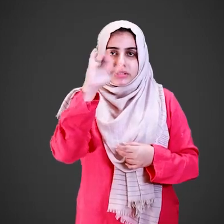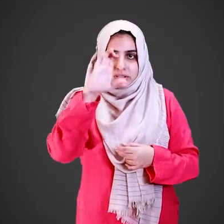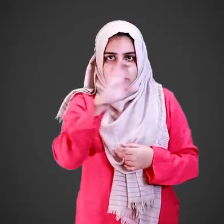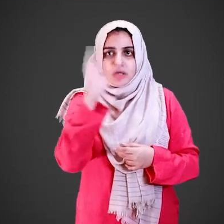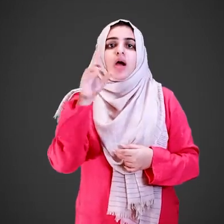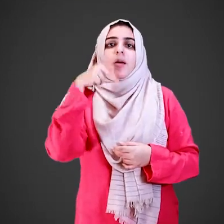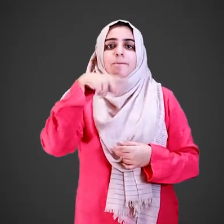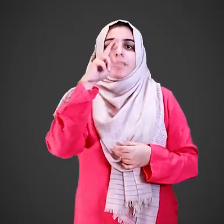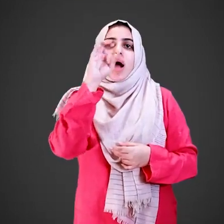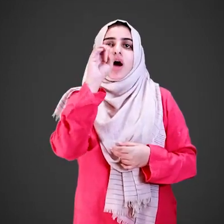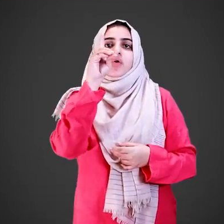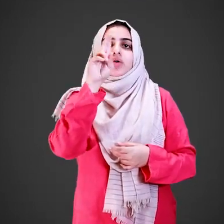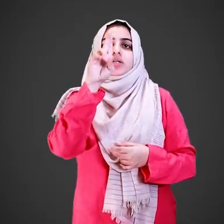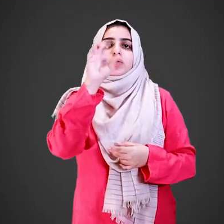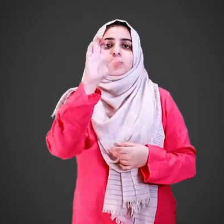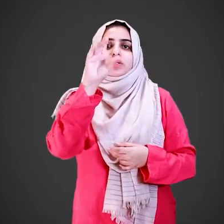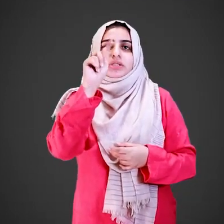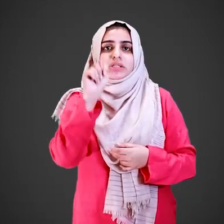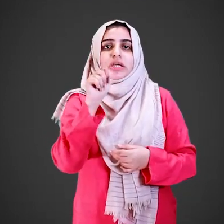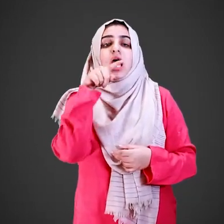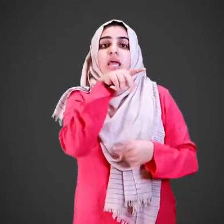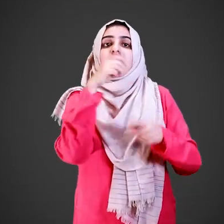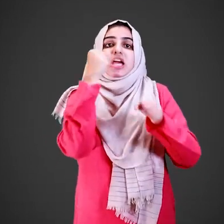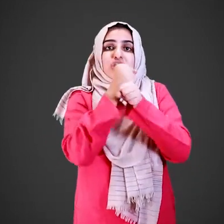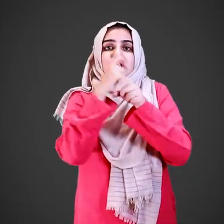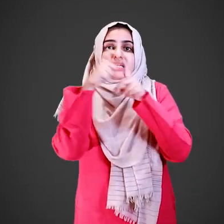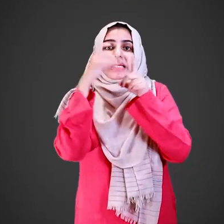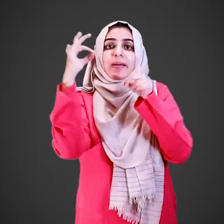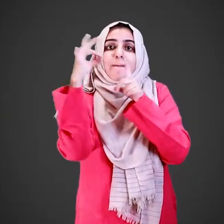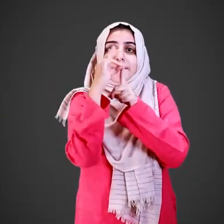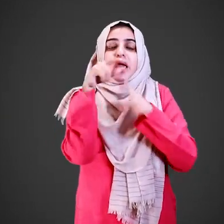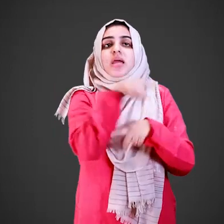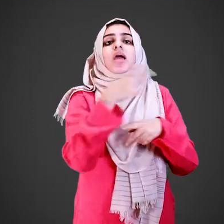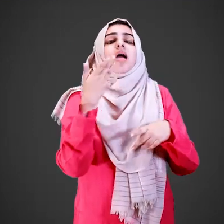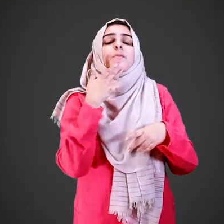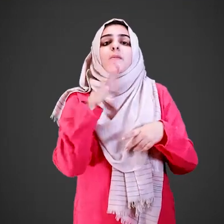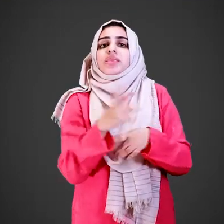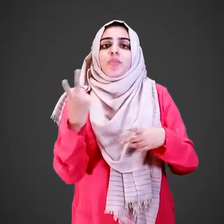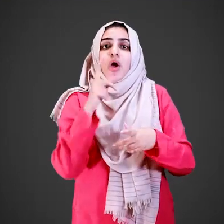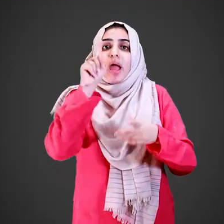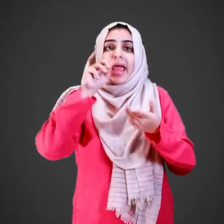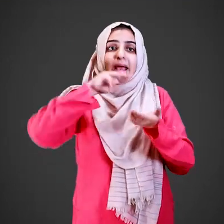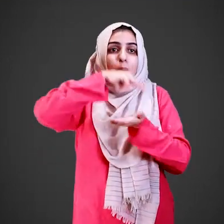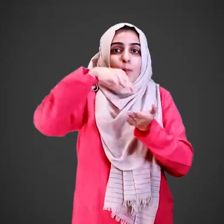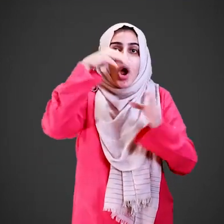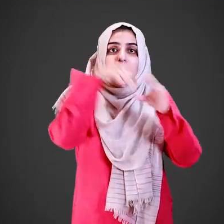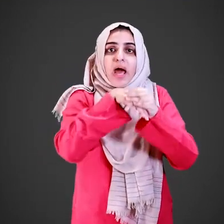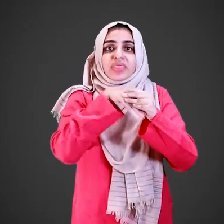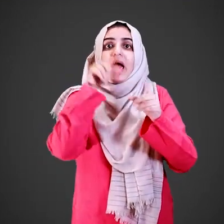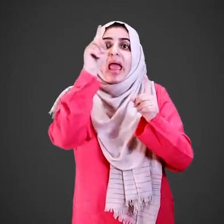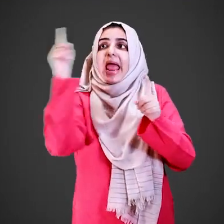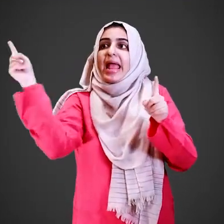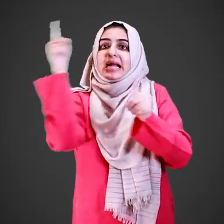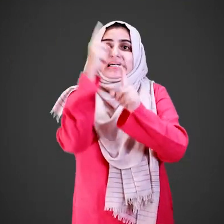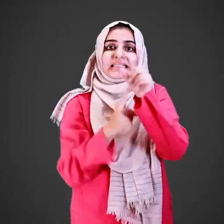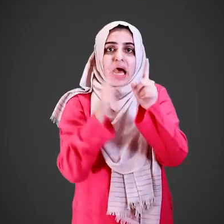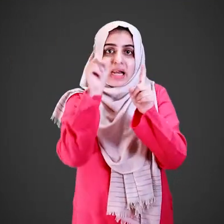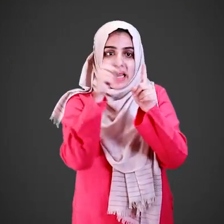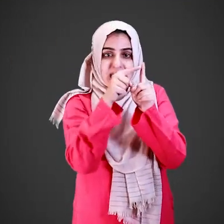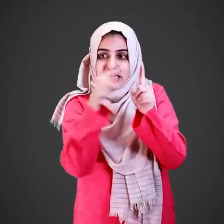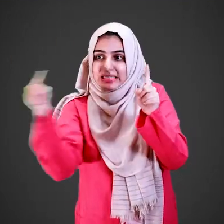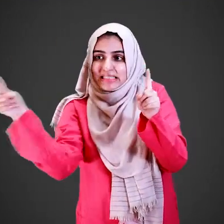कहा जाता है, ये बेसिकली एक मुल्क के अंदर एक साल में एक सर्टन टाइम के अंदर, एक वक्त के दौरान, यूजुअली एक